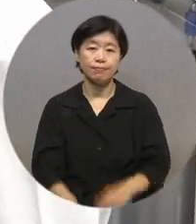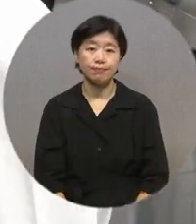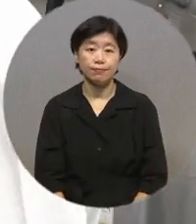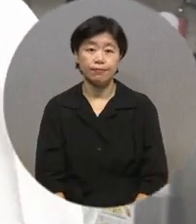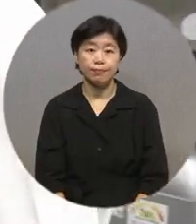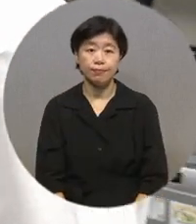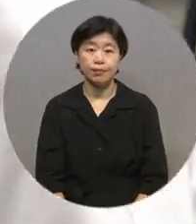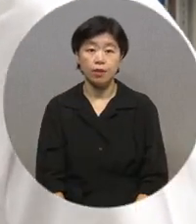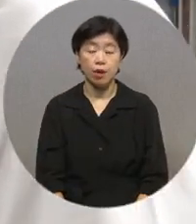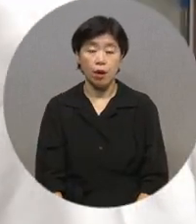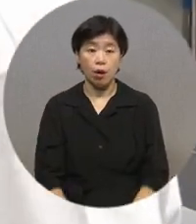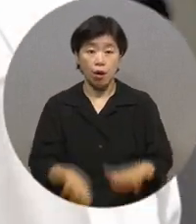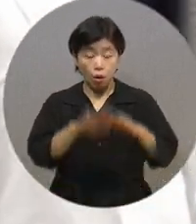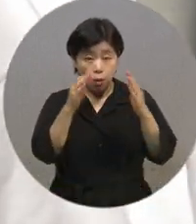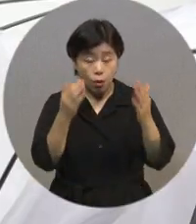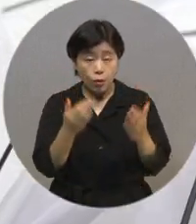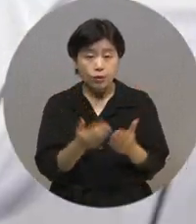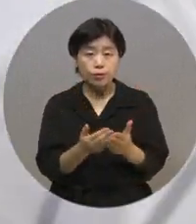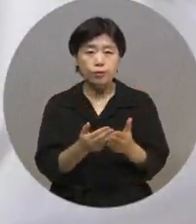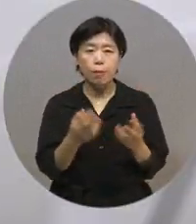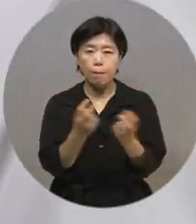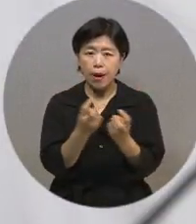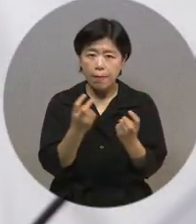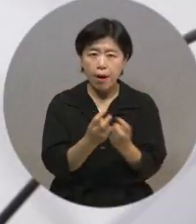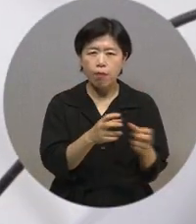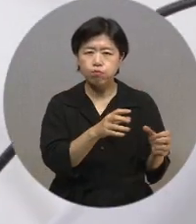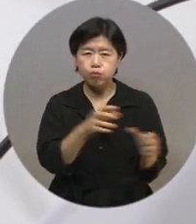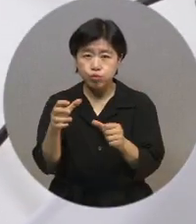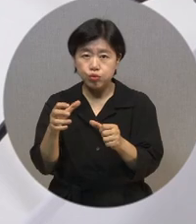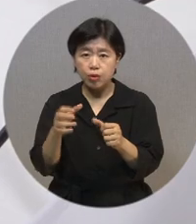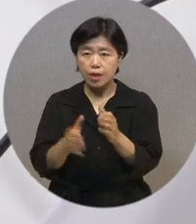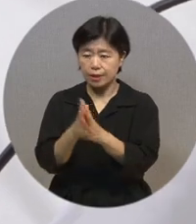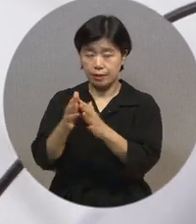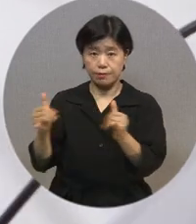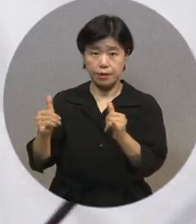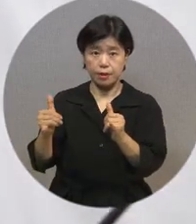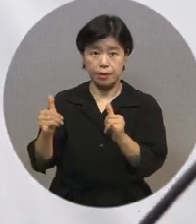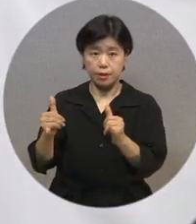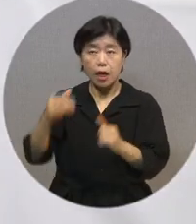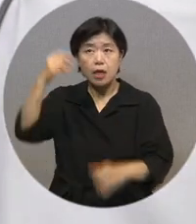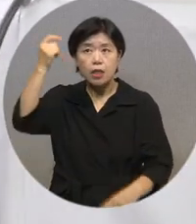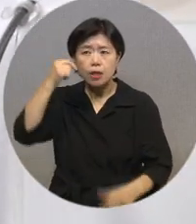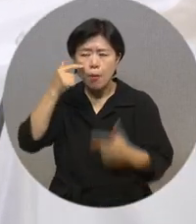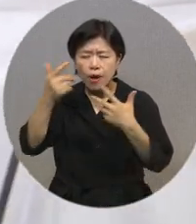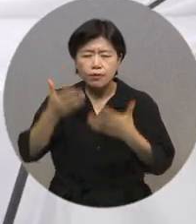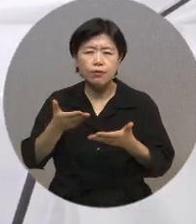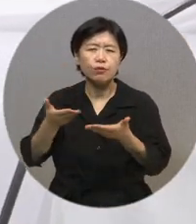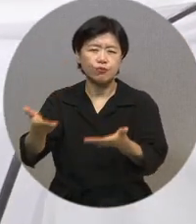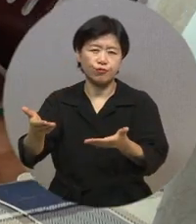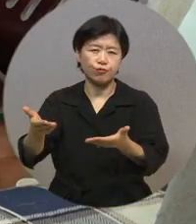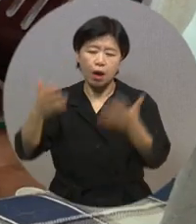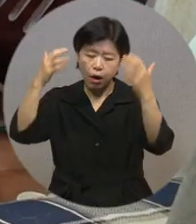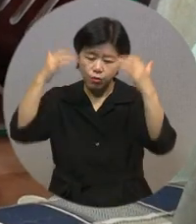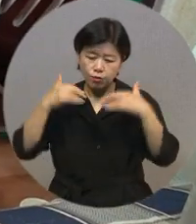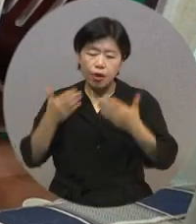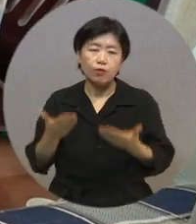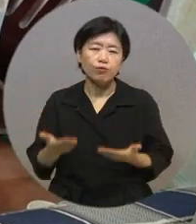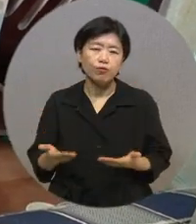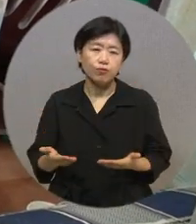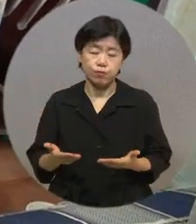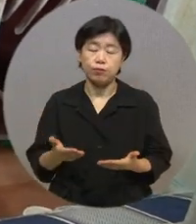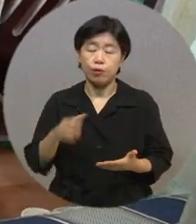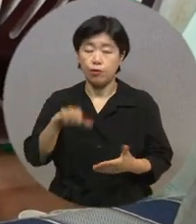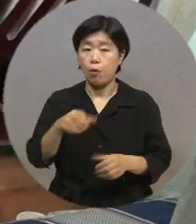수 있는 모든 수단과 자원을 동원해 시민들이 체감할 수 있는 폭염 대응책을 가동하고 취약계층을